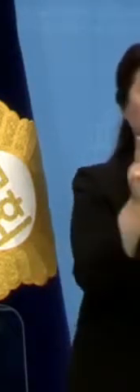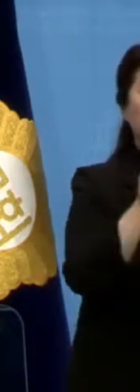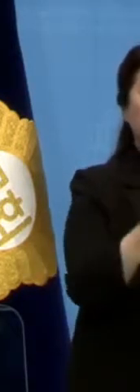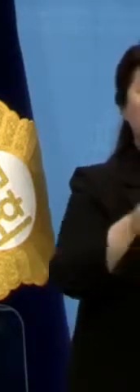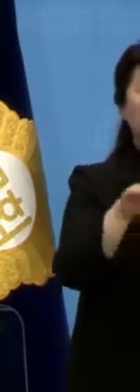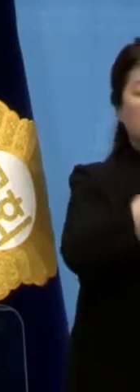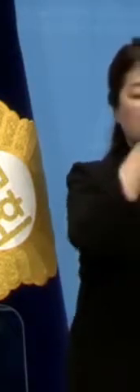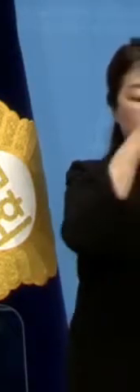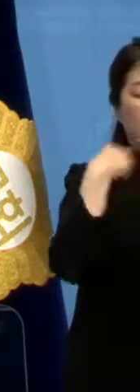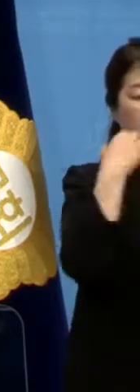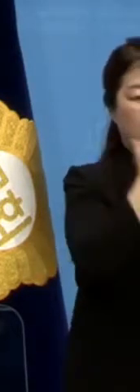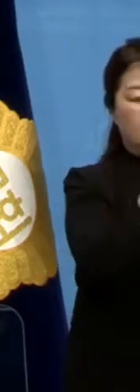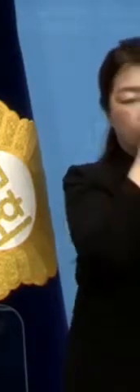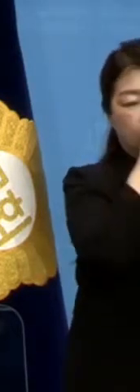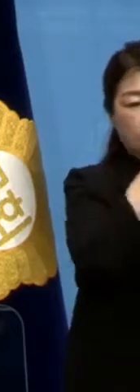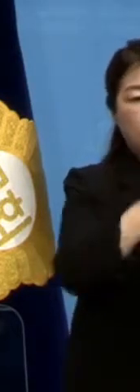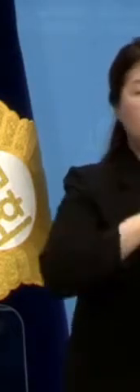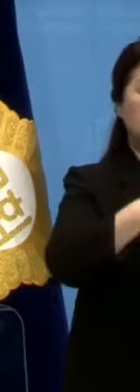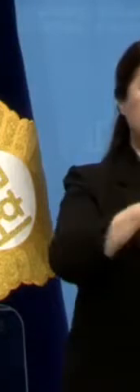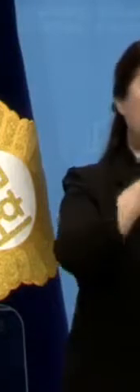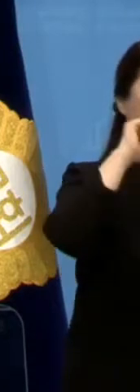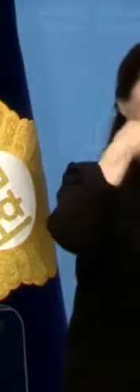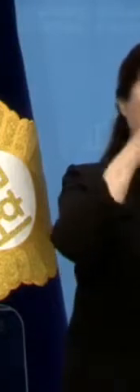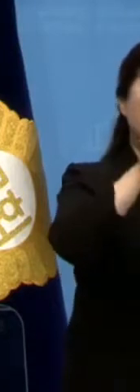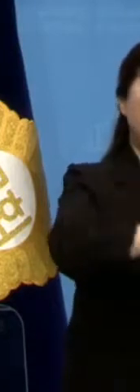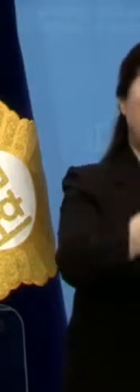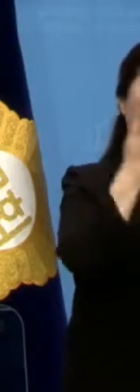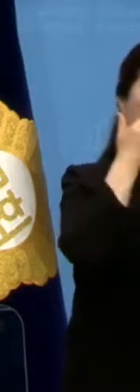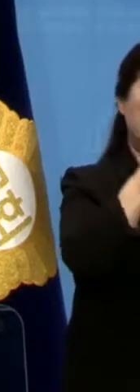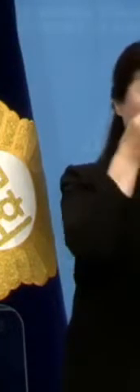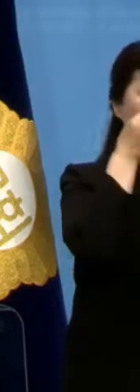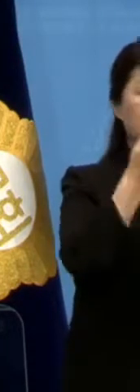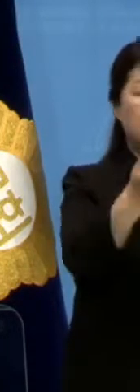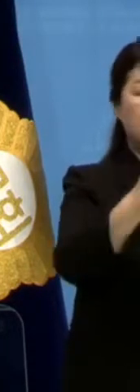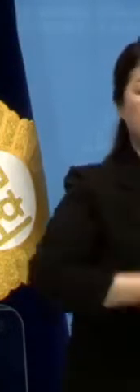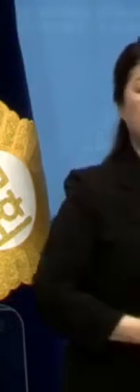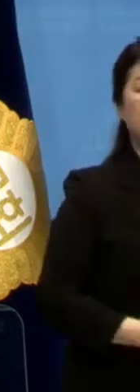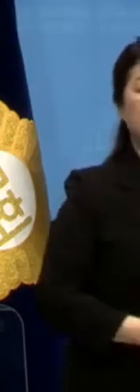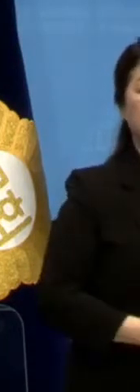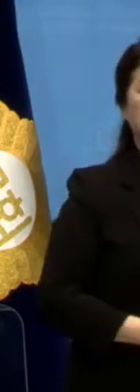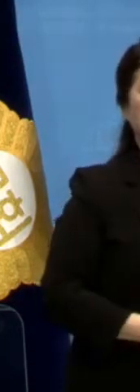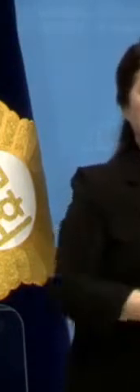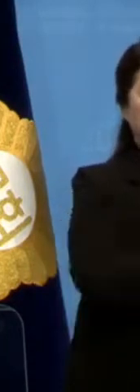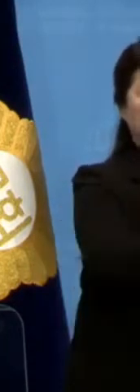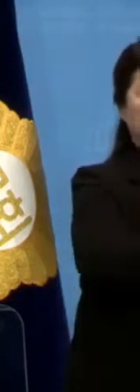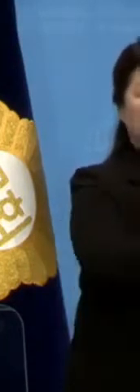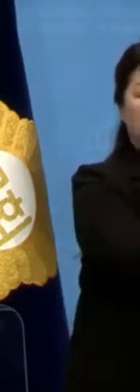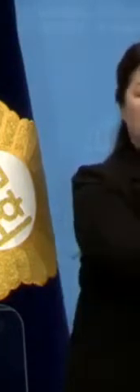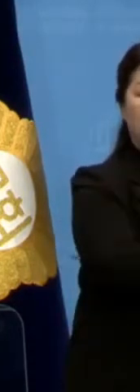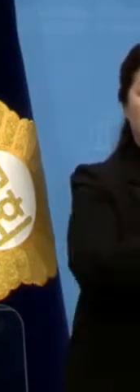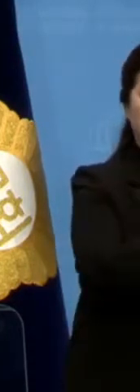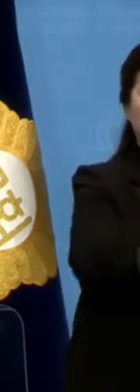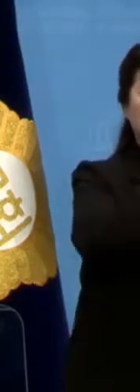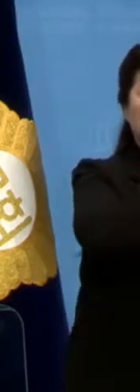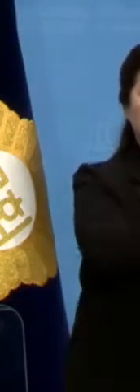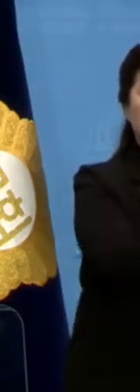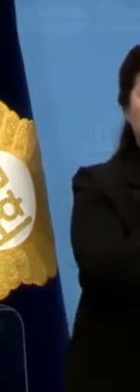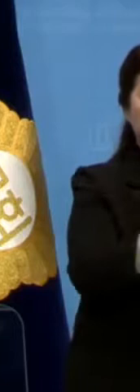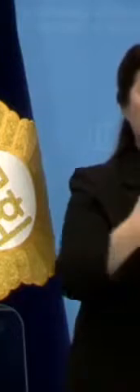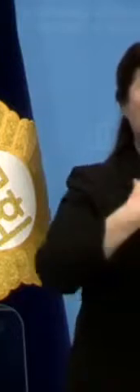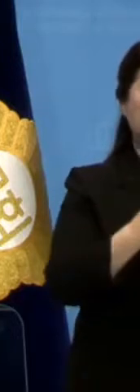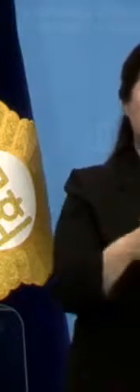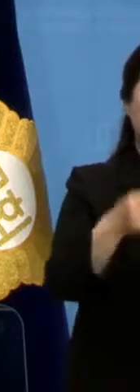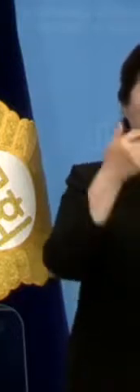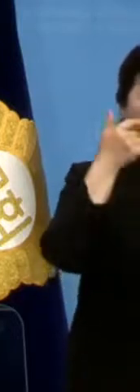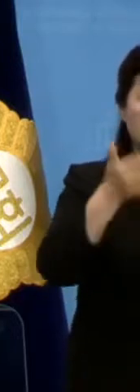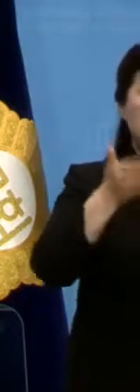정부의 불통, 정책 난맥상을 여실히 보여준 사건입니다. 비정규직 근로자들은 자유사 방식의 고용